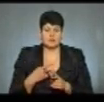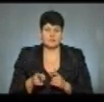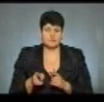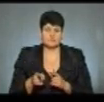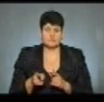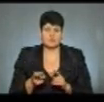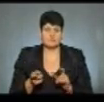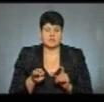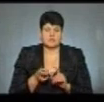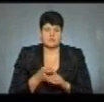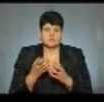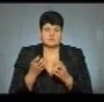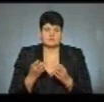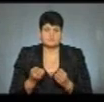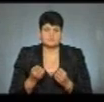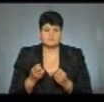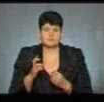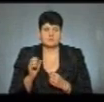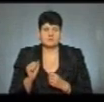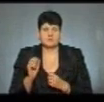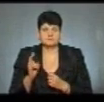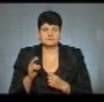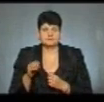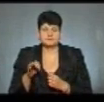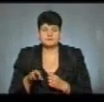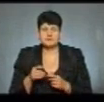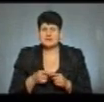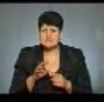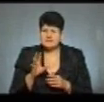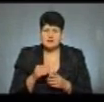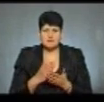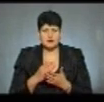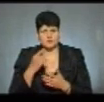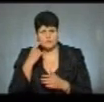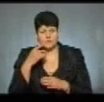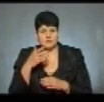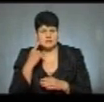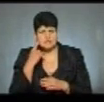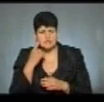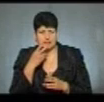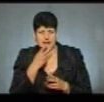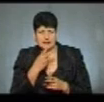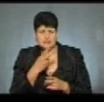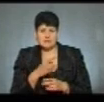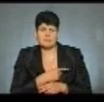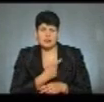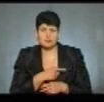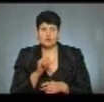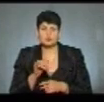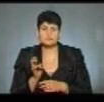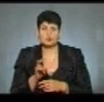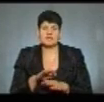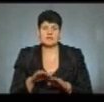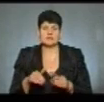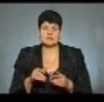вона приєднується вже якісь бактеріальна пневмонія. Все це мають оцінити медики, до яких звертаються діти за медичною